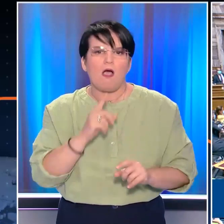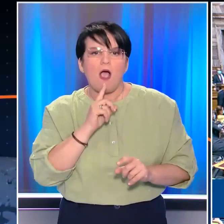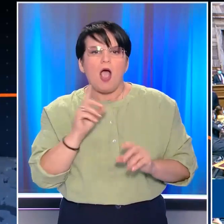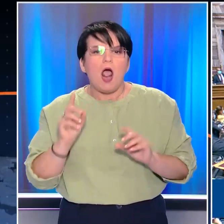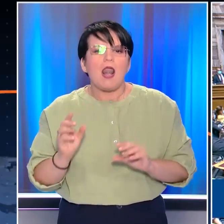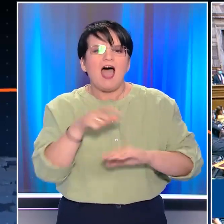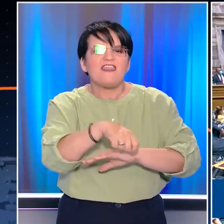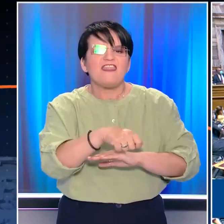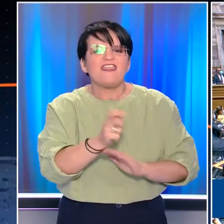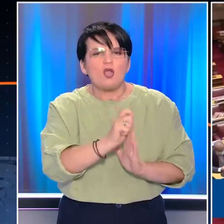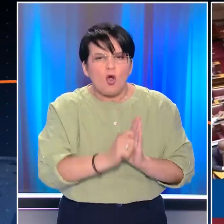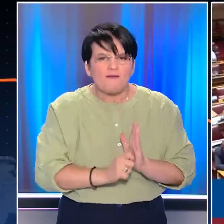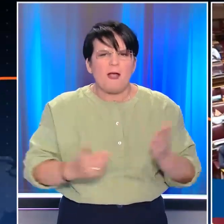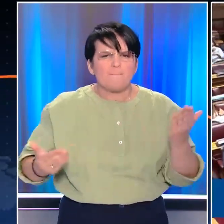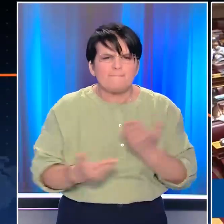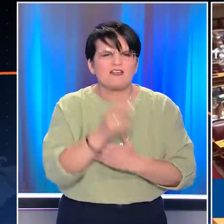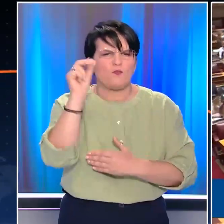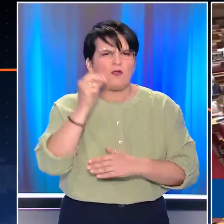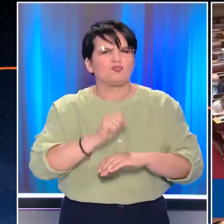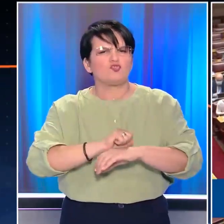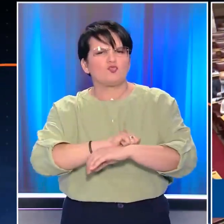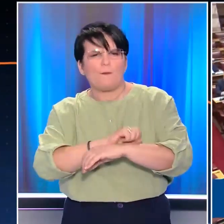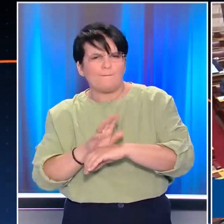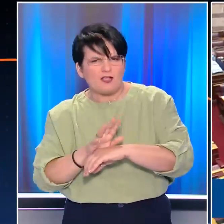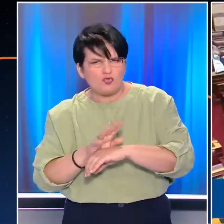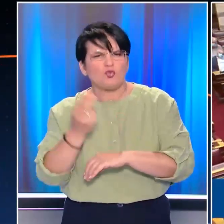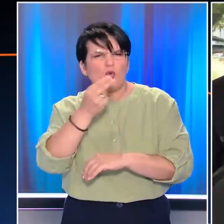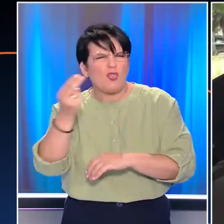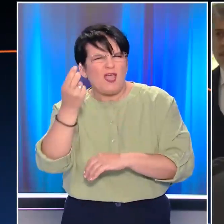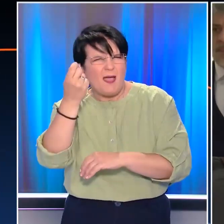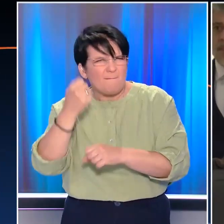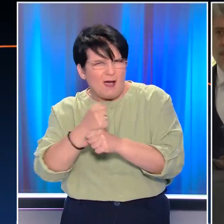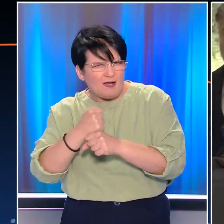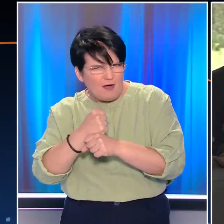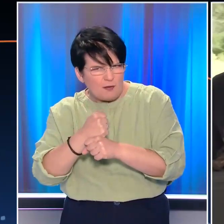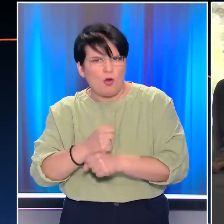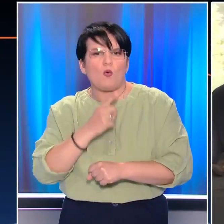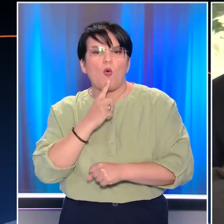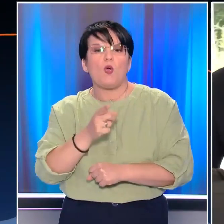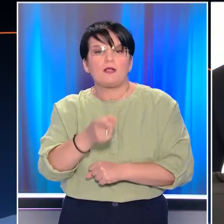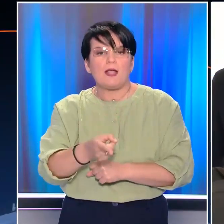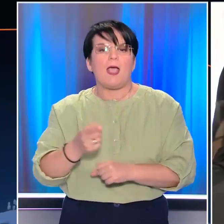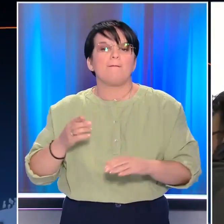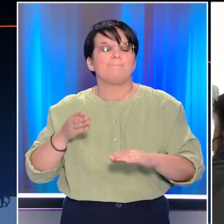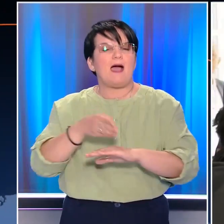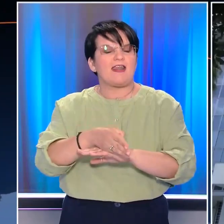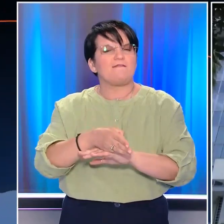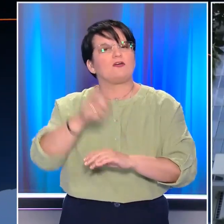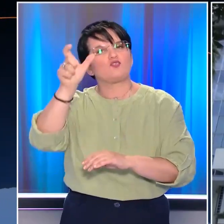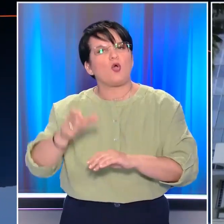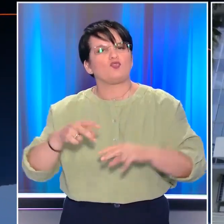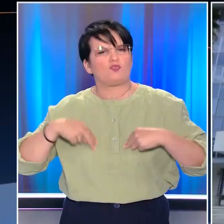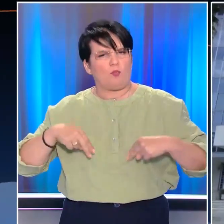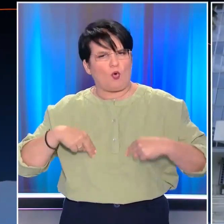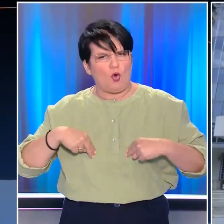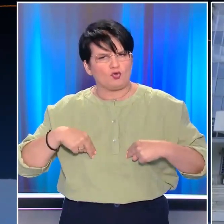διαβίβαση δικογραφίας, μήνυσης βουλευτών του ΠΑΣΟΚ για τις τιμές των φαρμάκων, ενώ ο πρώην υπουργός και για τις παρεμβάσεις που φέρε ότι